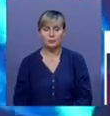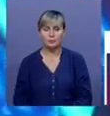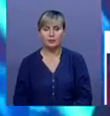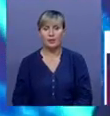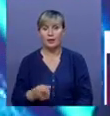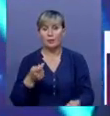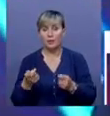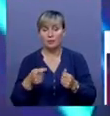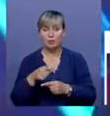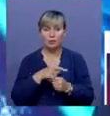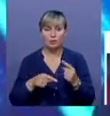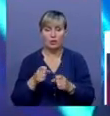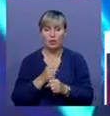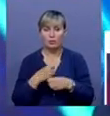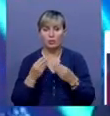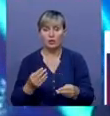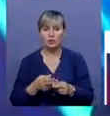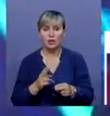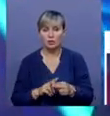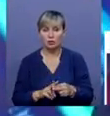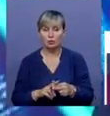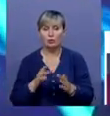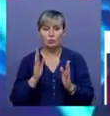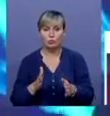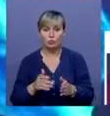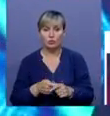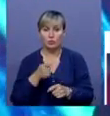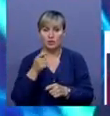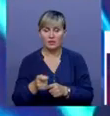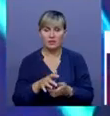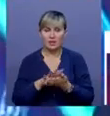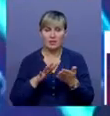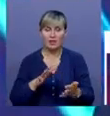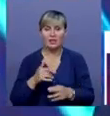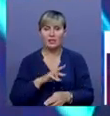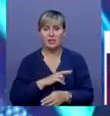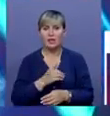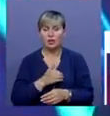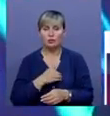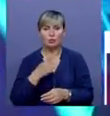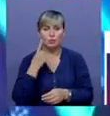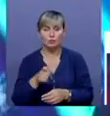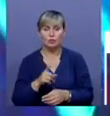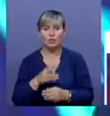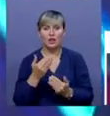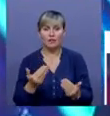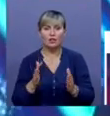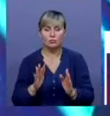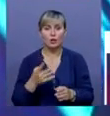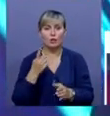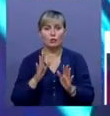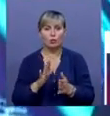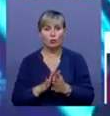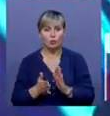руководители работодатели которые будут подавать заявление я хочу предупредить что для вас будет одно только